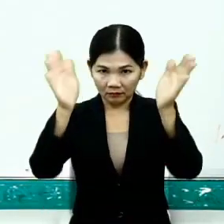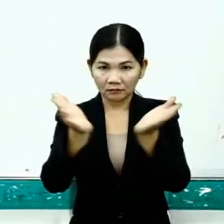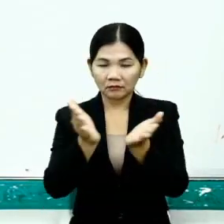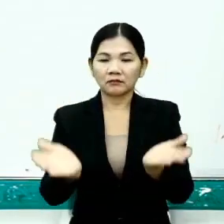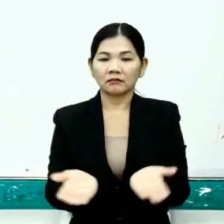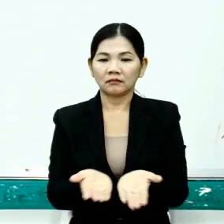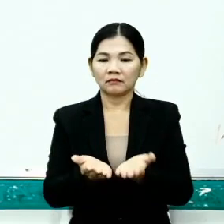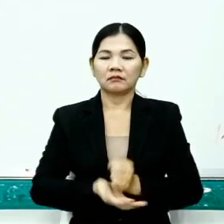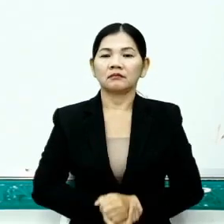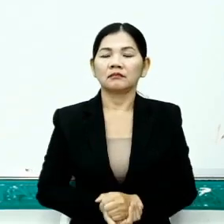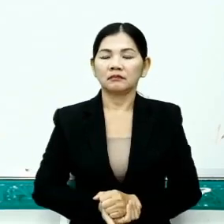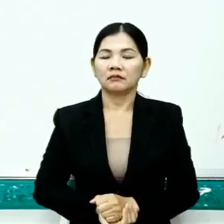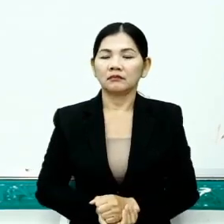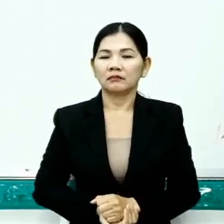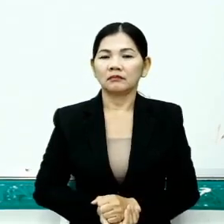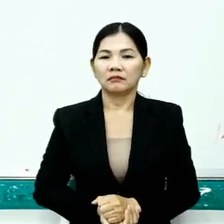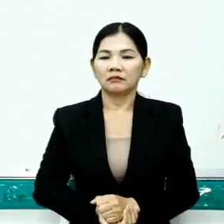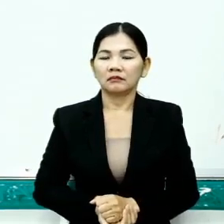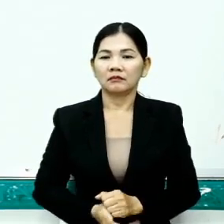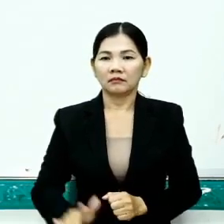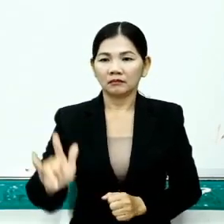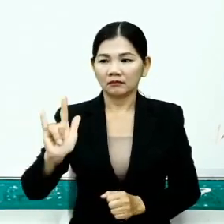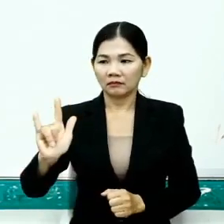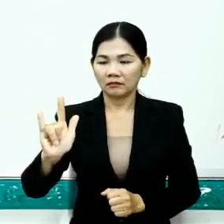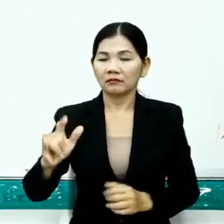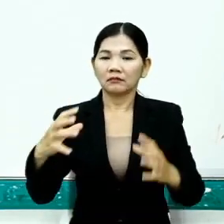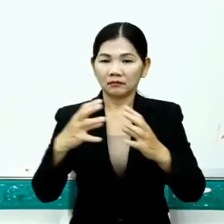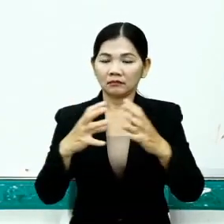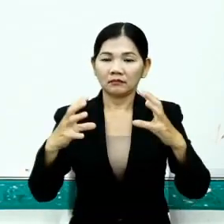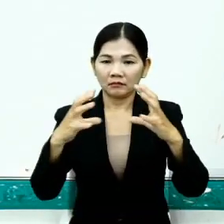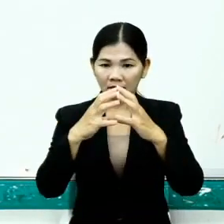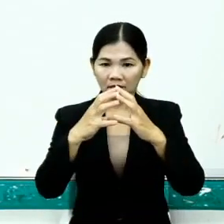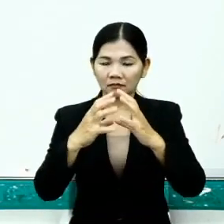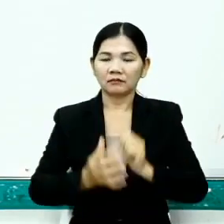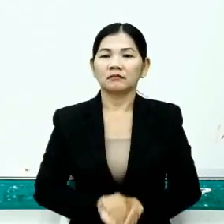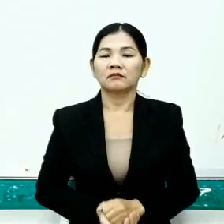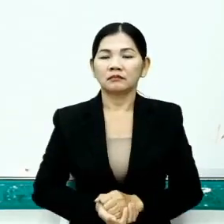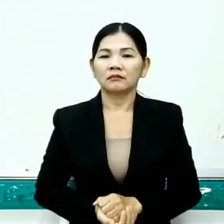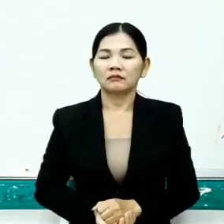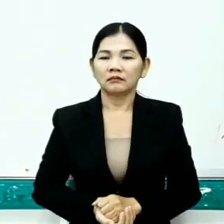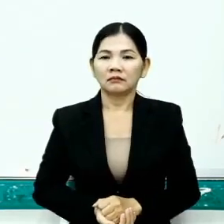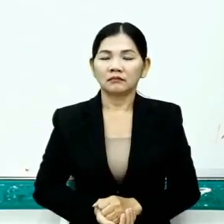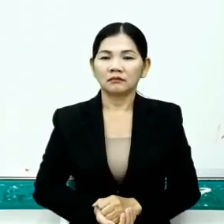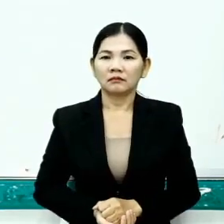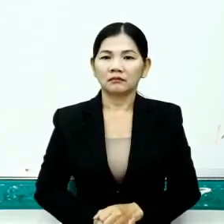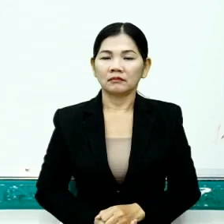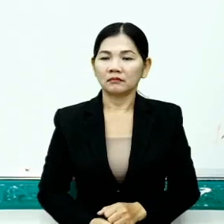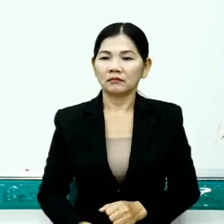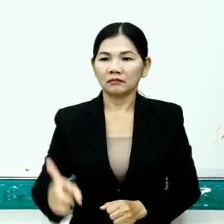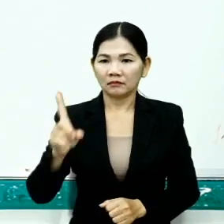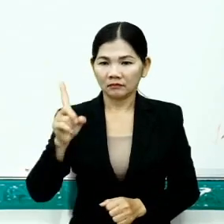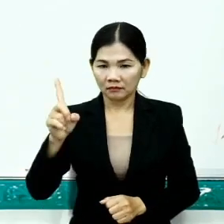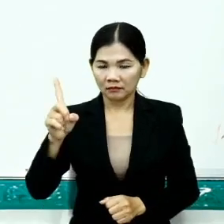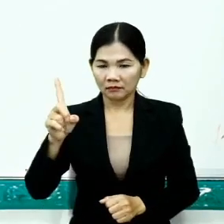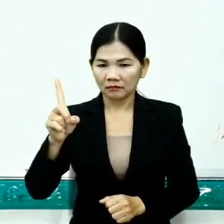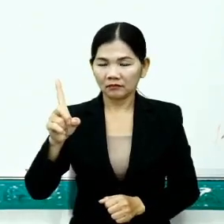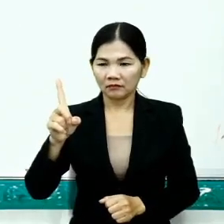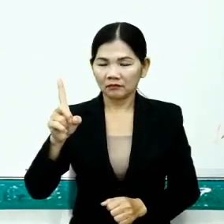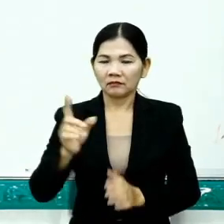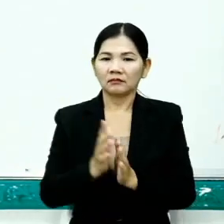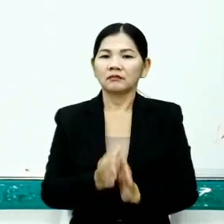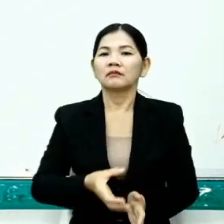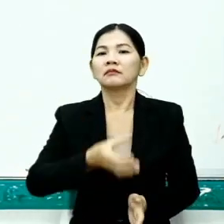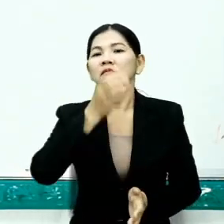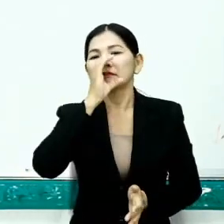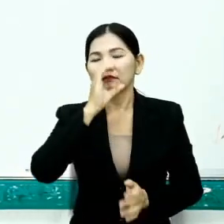chì pía thầu. Bó đôi chì pía bàn. Phó đôi chì pía